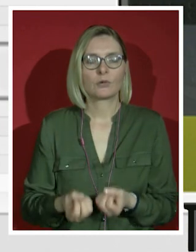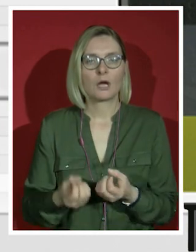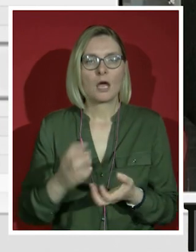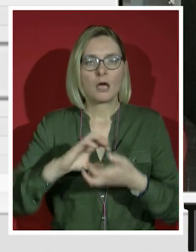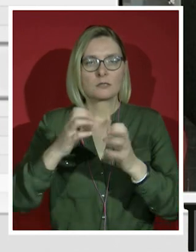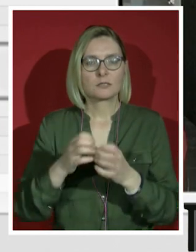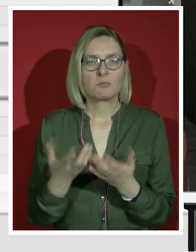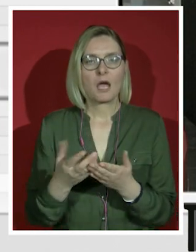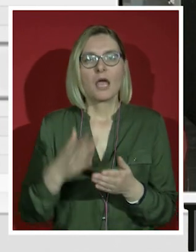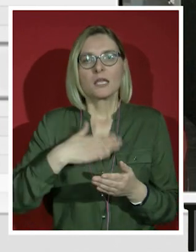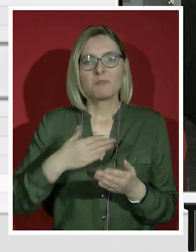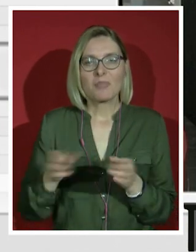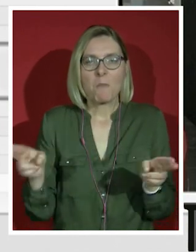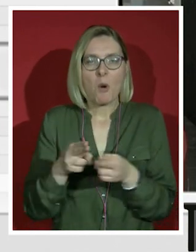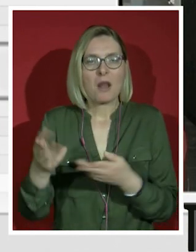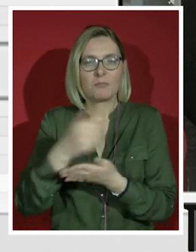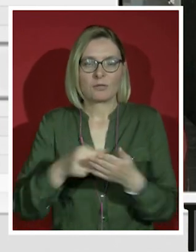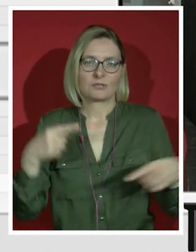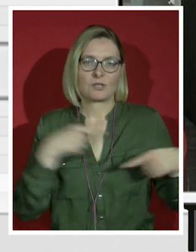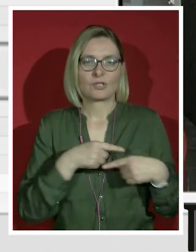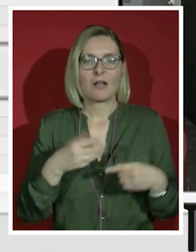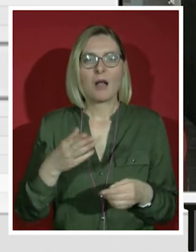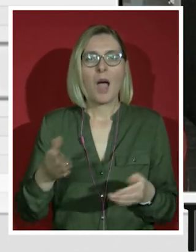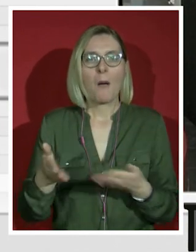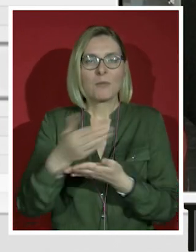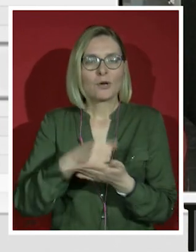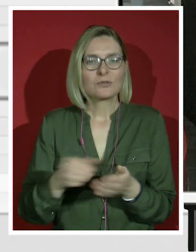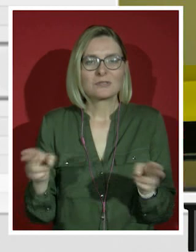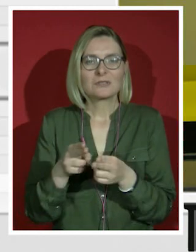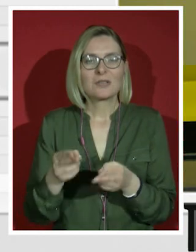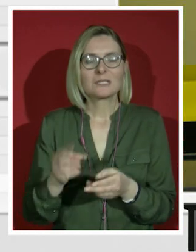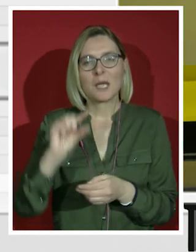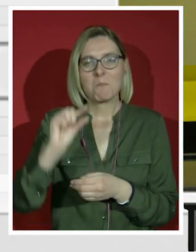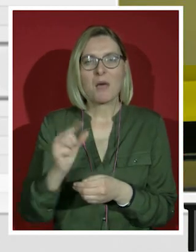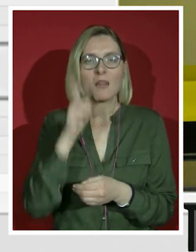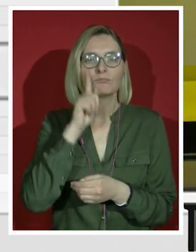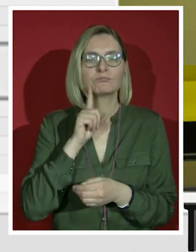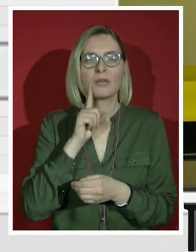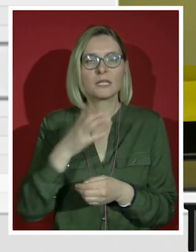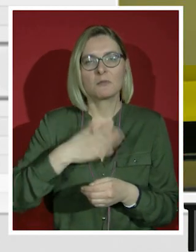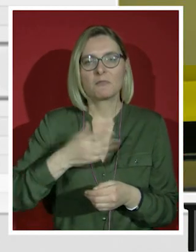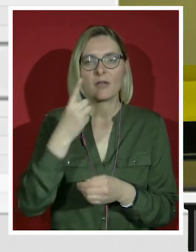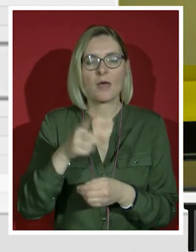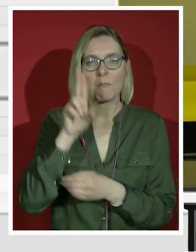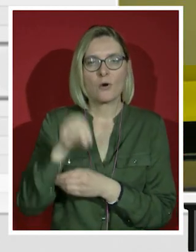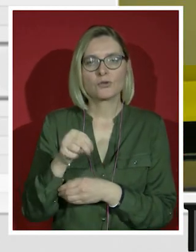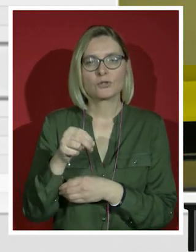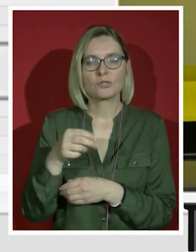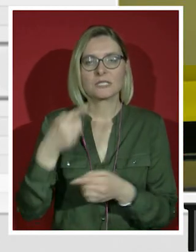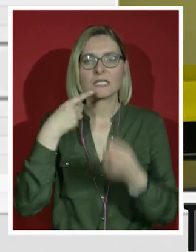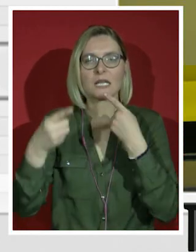Да. За жал, приносите се многу мали. Имав во една прилика можност да разговарам